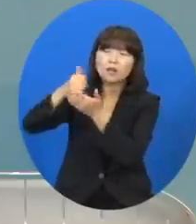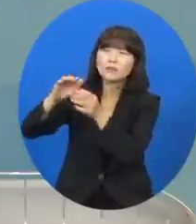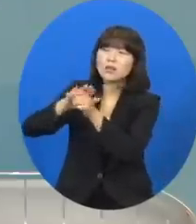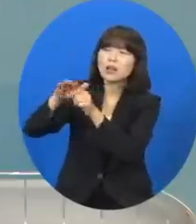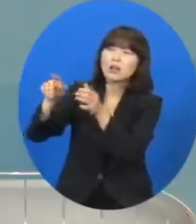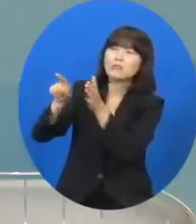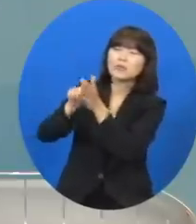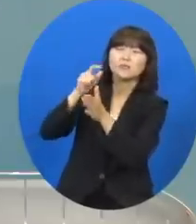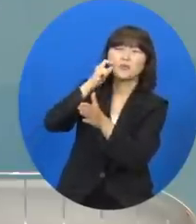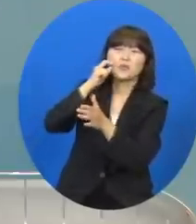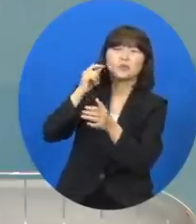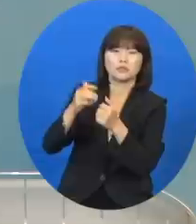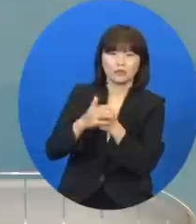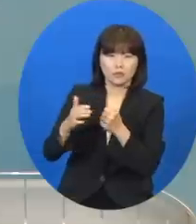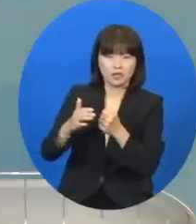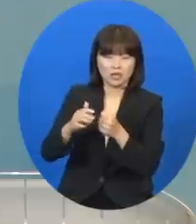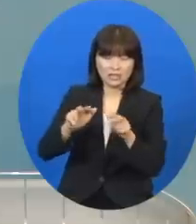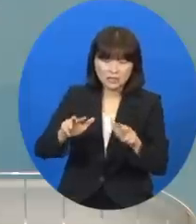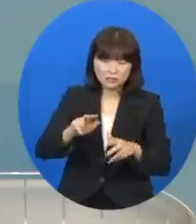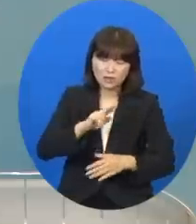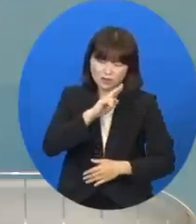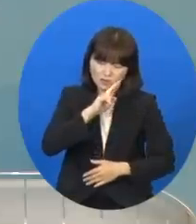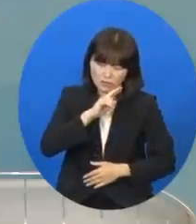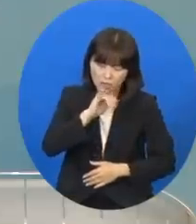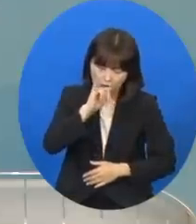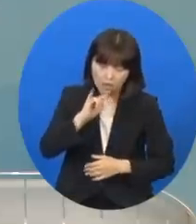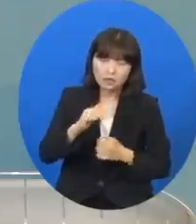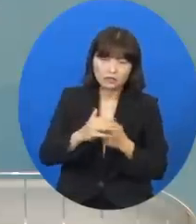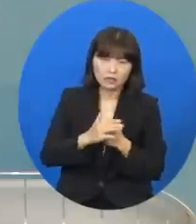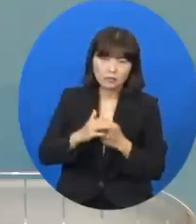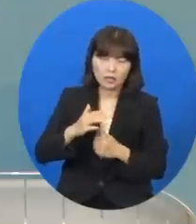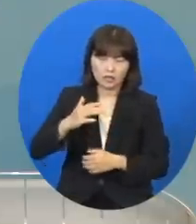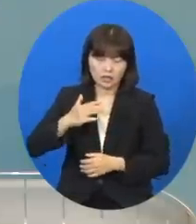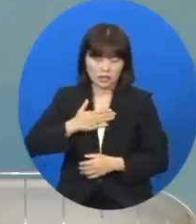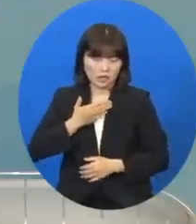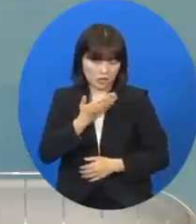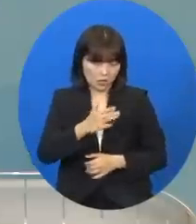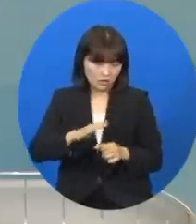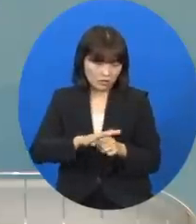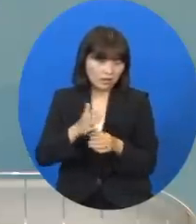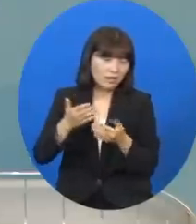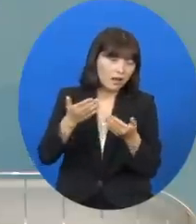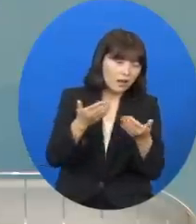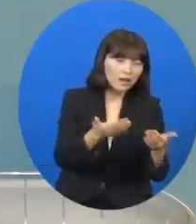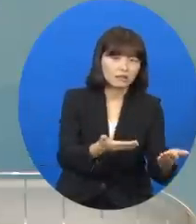있습니까? 아직도 의심하니까. 내가 너를 사랑한다.